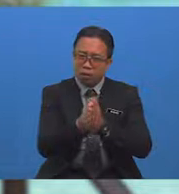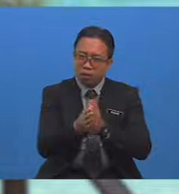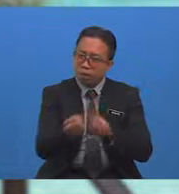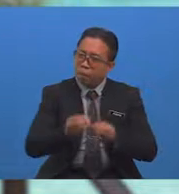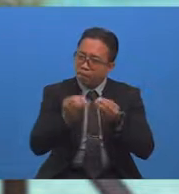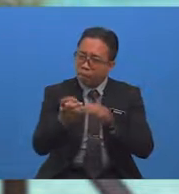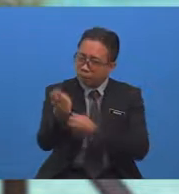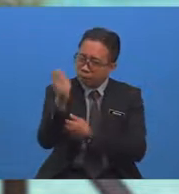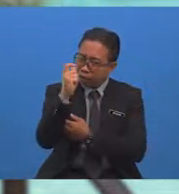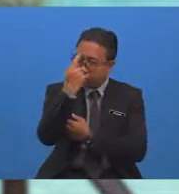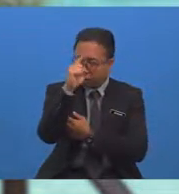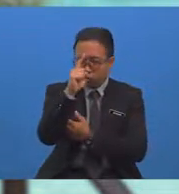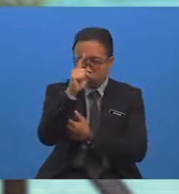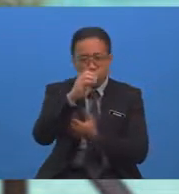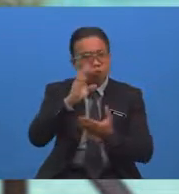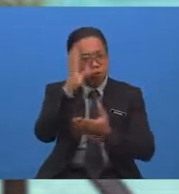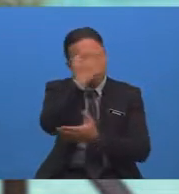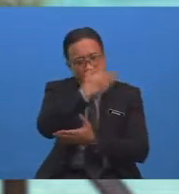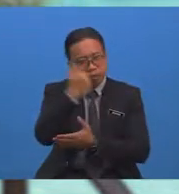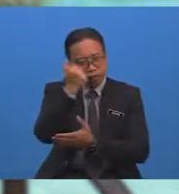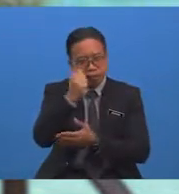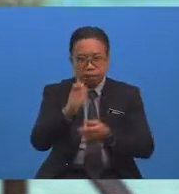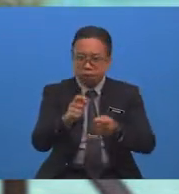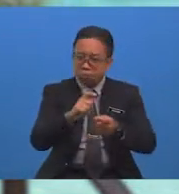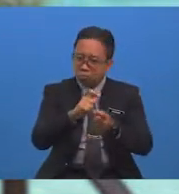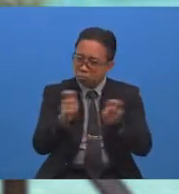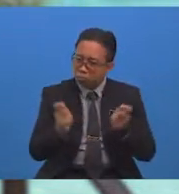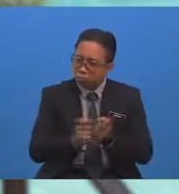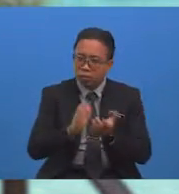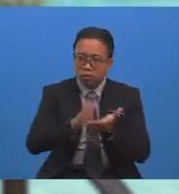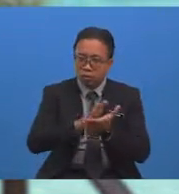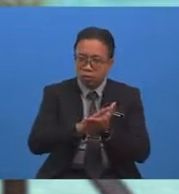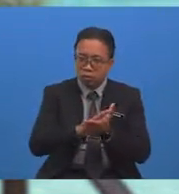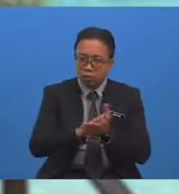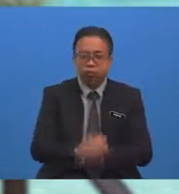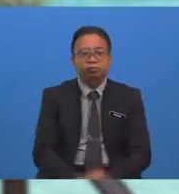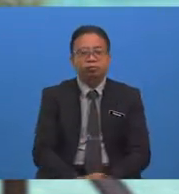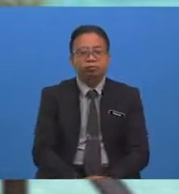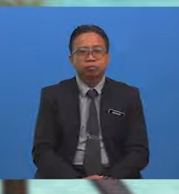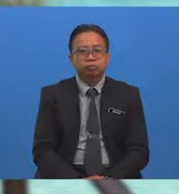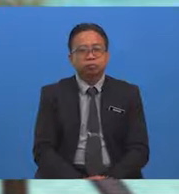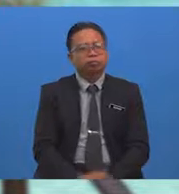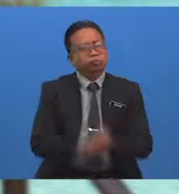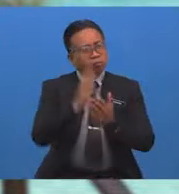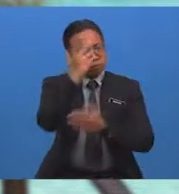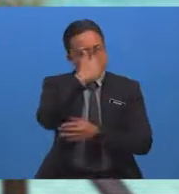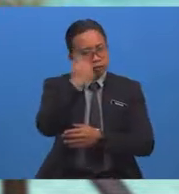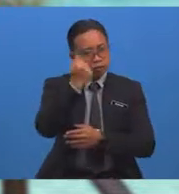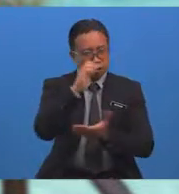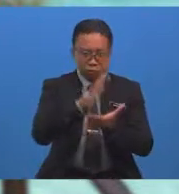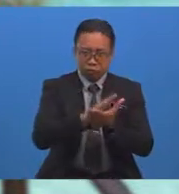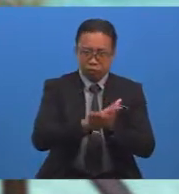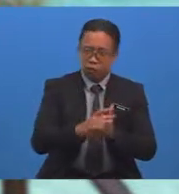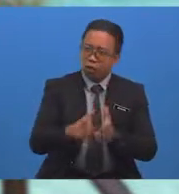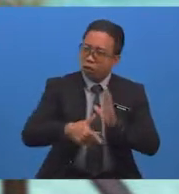untuk keceriaan dan persekitaran sekolah 200 subur dapat menyerahkan suasana sekolah yang lebih